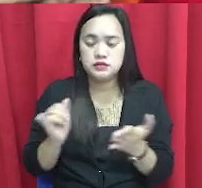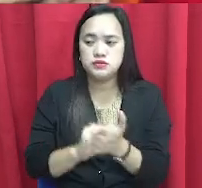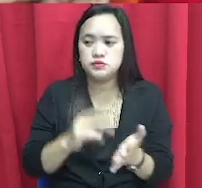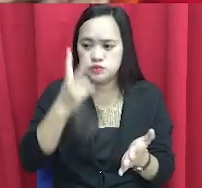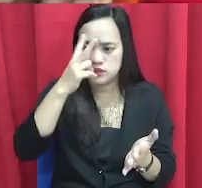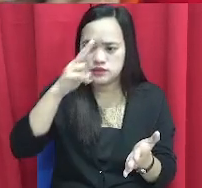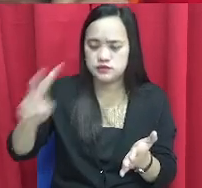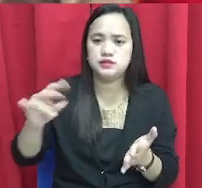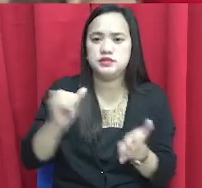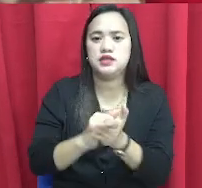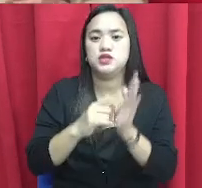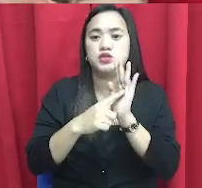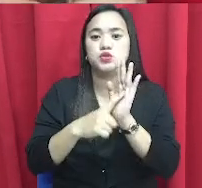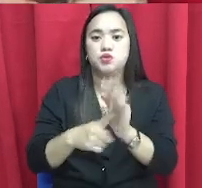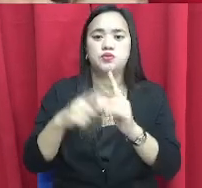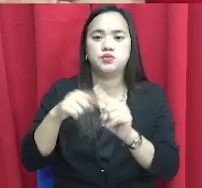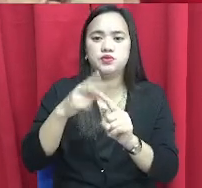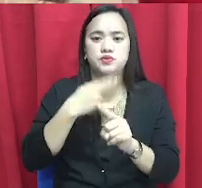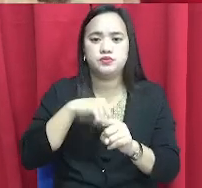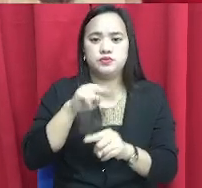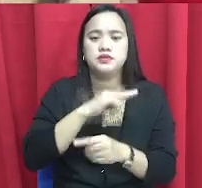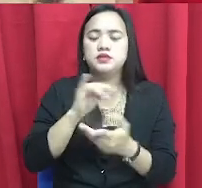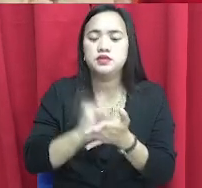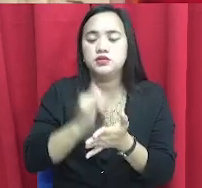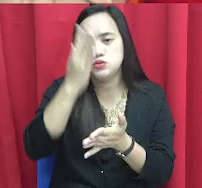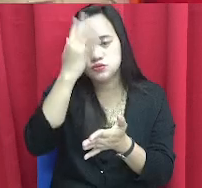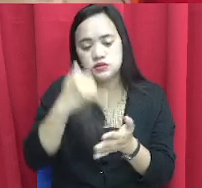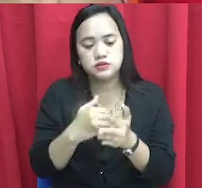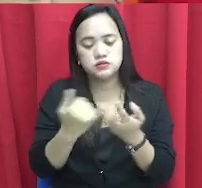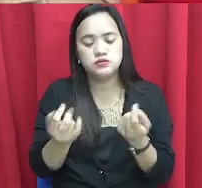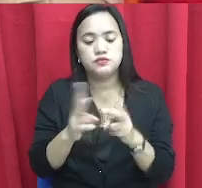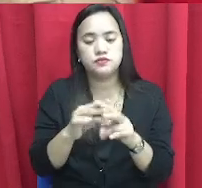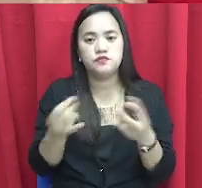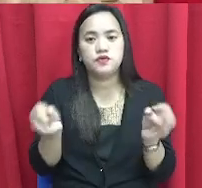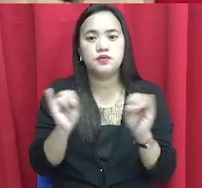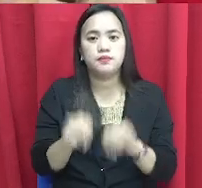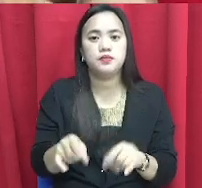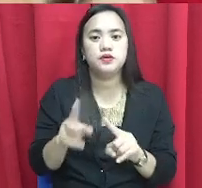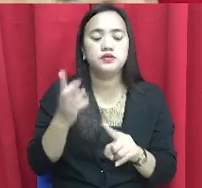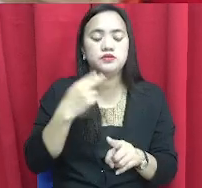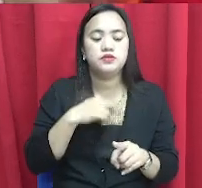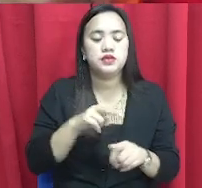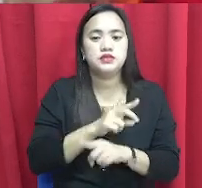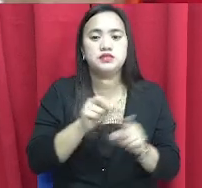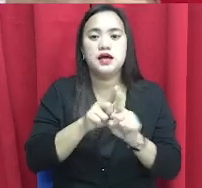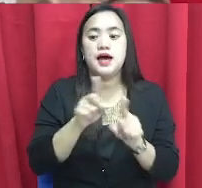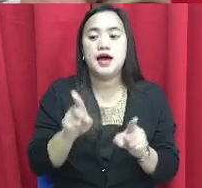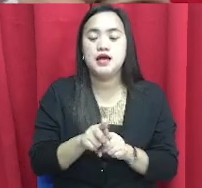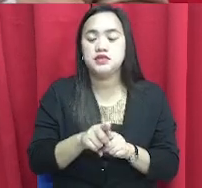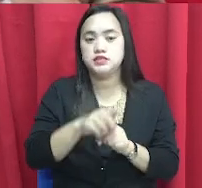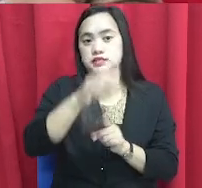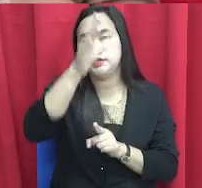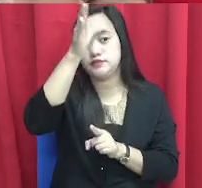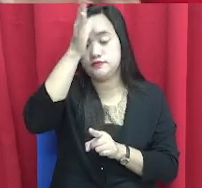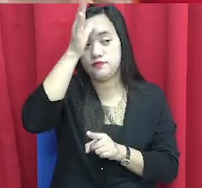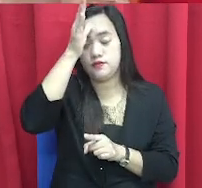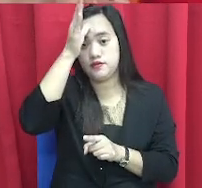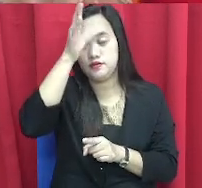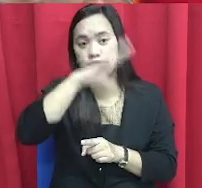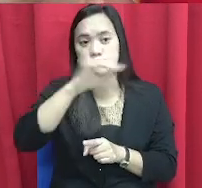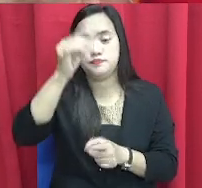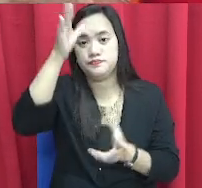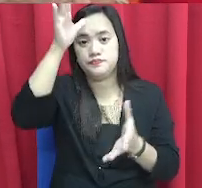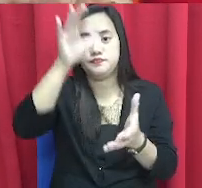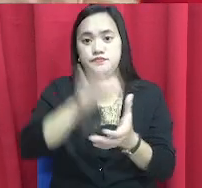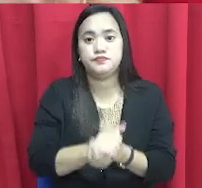appear Kaya nga po sa bawat is po sa atin ako sir RJ bilang isang tatay at SAO husband lang kasi wala pa